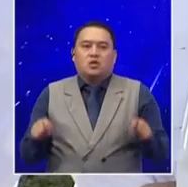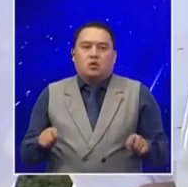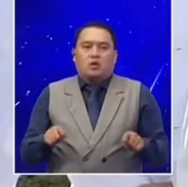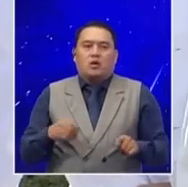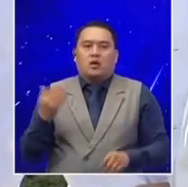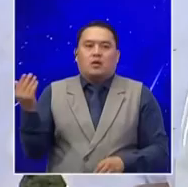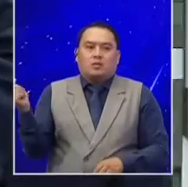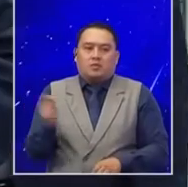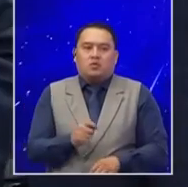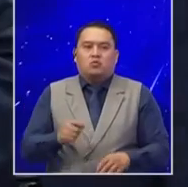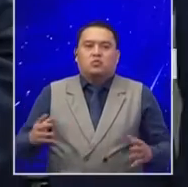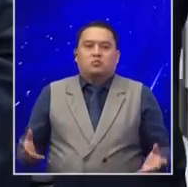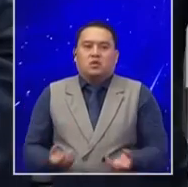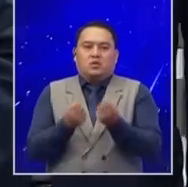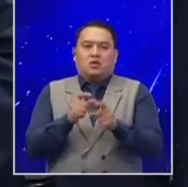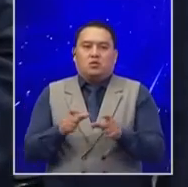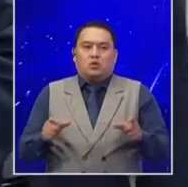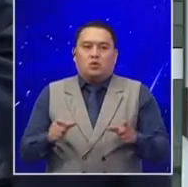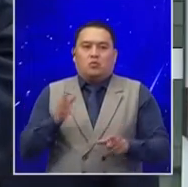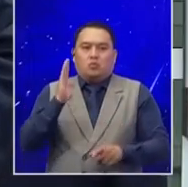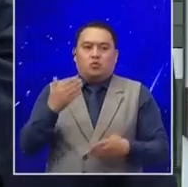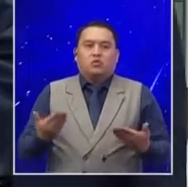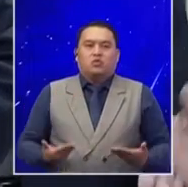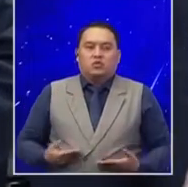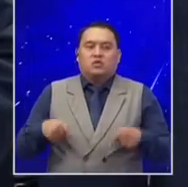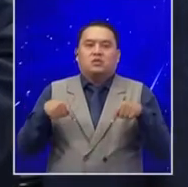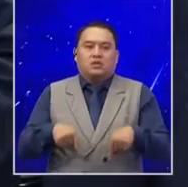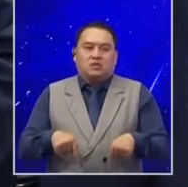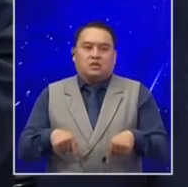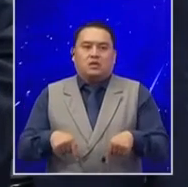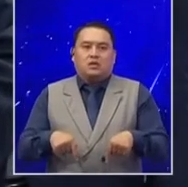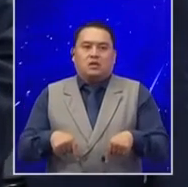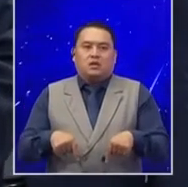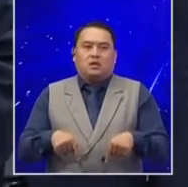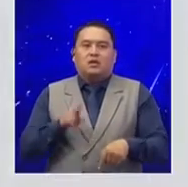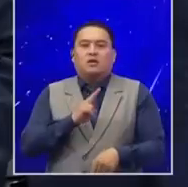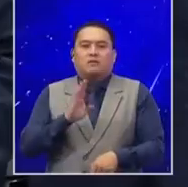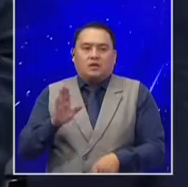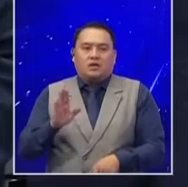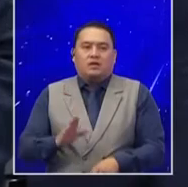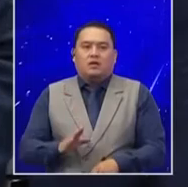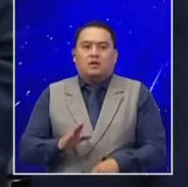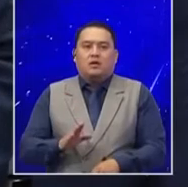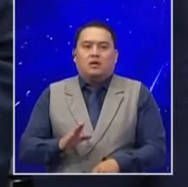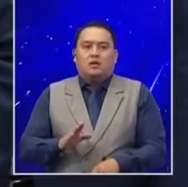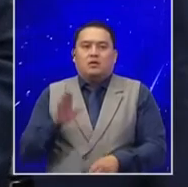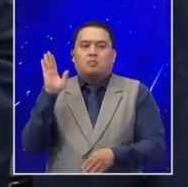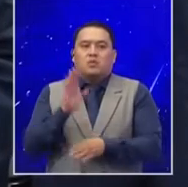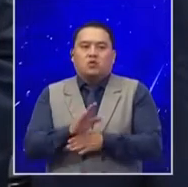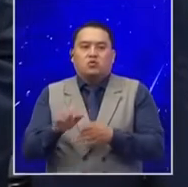пришли помогать, спасать людей и будут где-то жить, слушай, на квартире или где-то. Тем более это